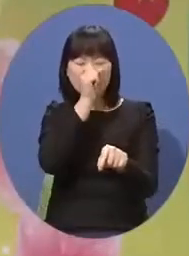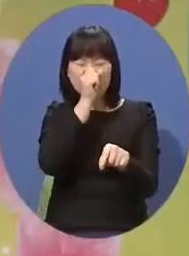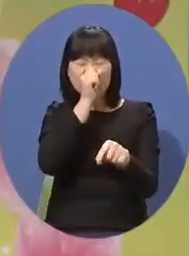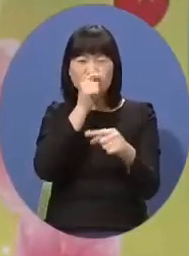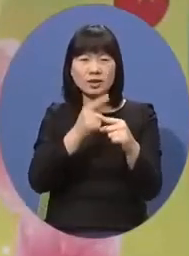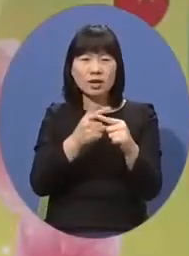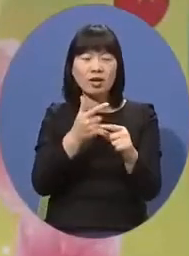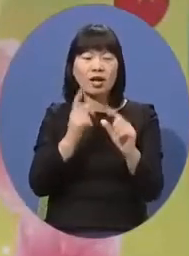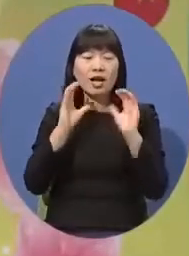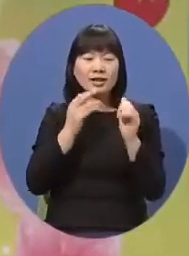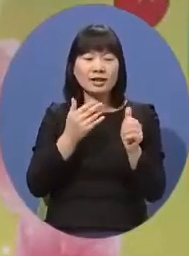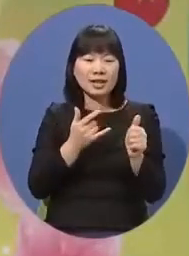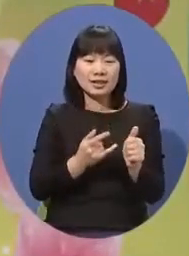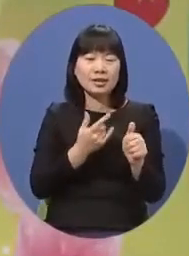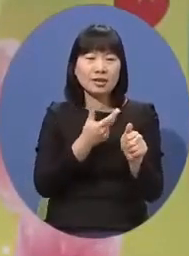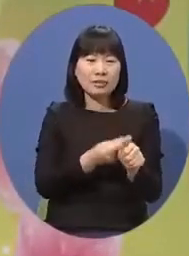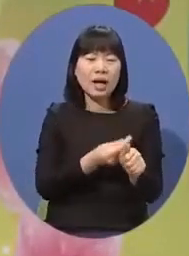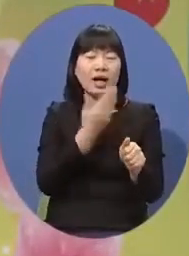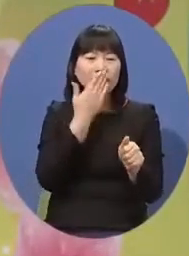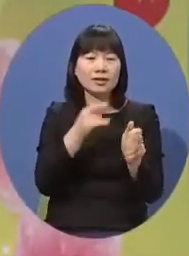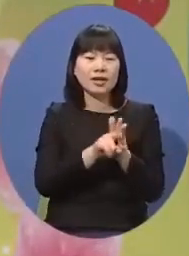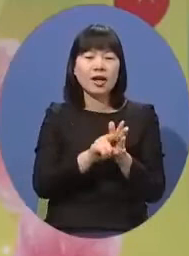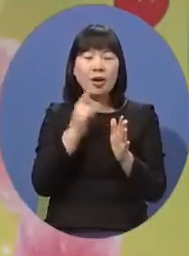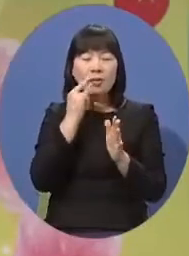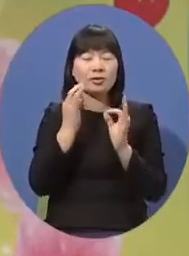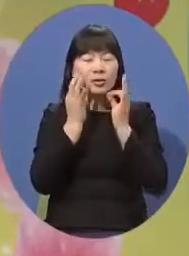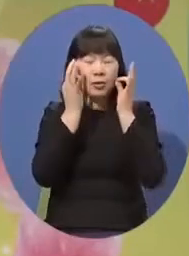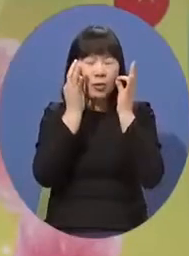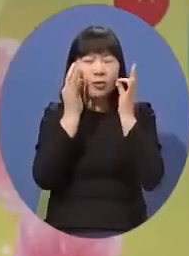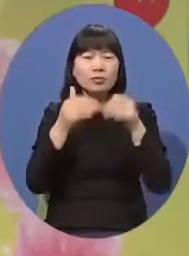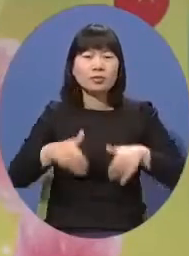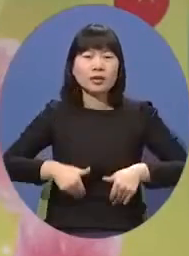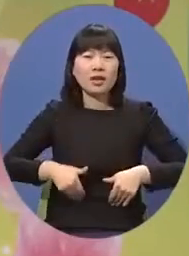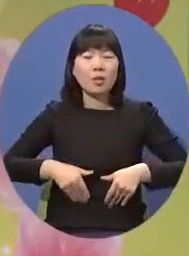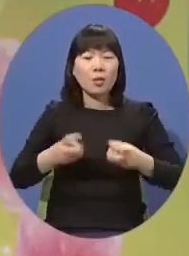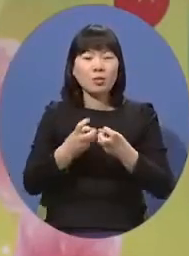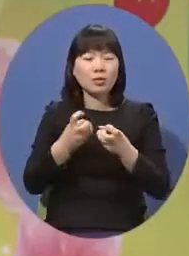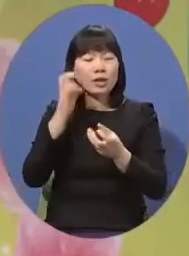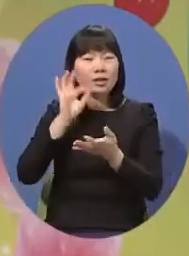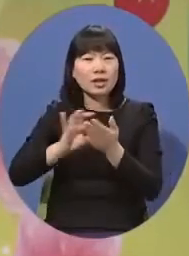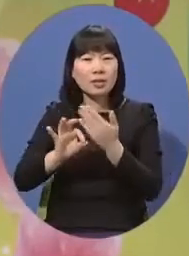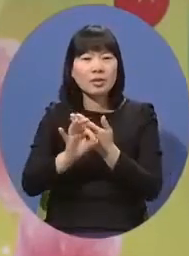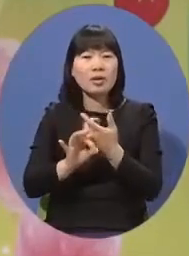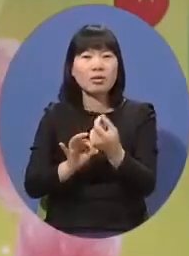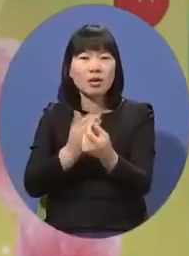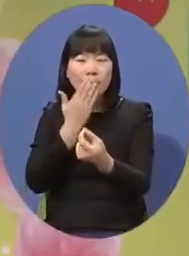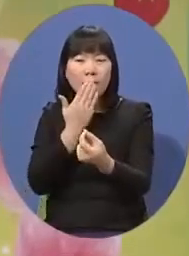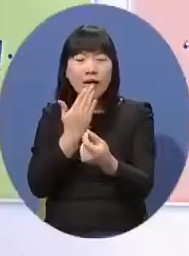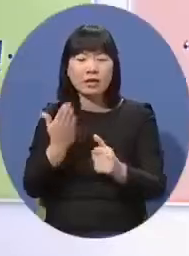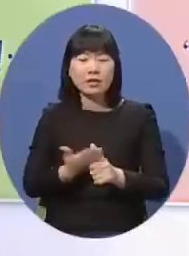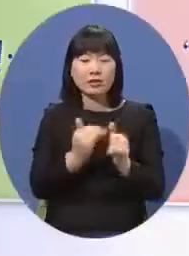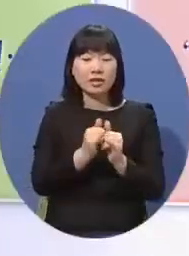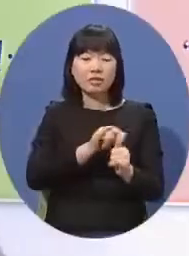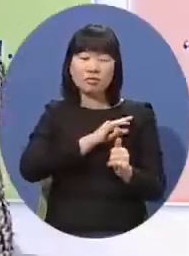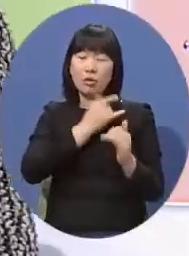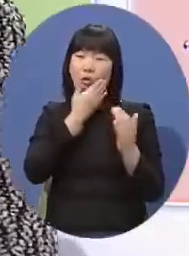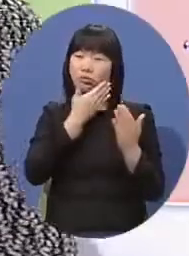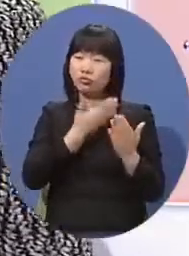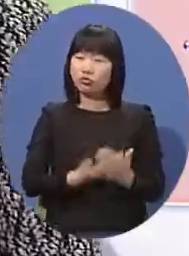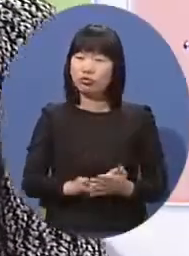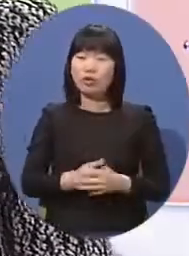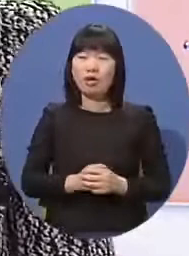긍정적으로 아이한테 받아들여질 수 있도록 엄마가 노력을 해줘야 되겠네요. 그렇죠. 어떻게 신경을 쓰면 그렇게 될까요? 그래서 양육자가 제일 중요한